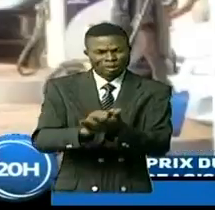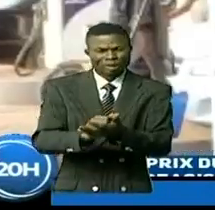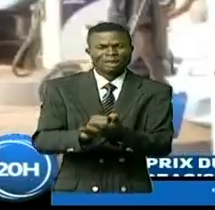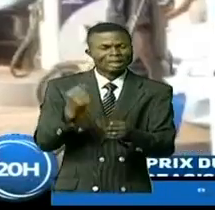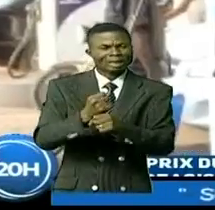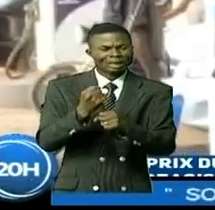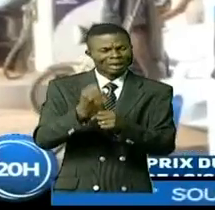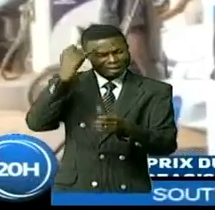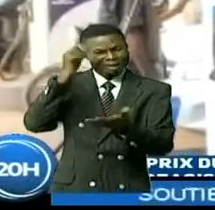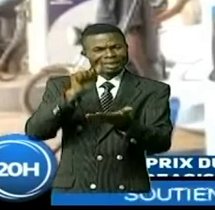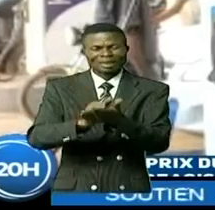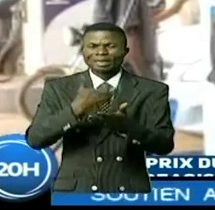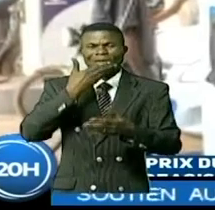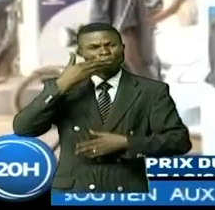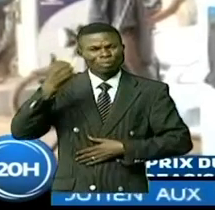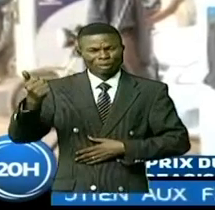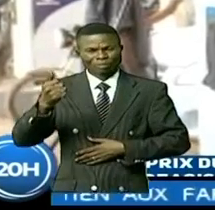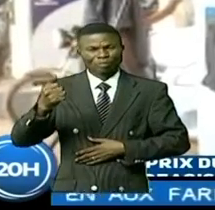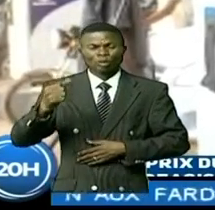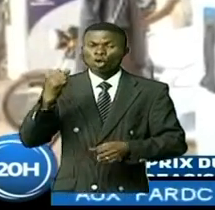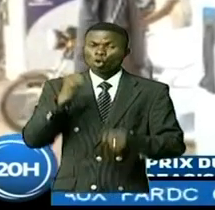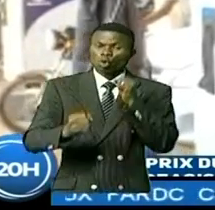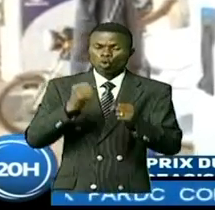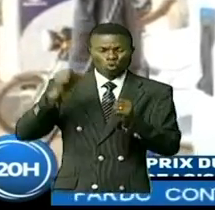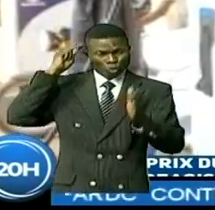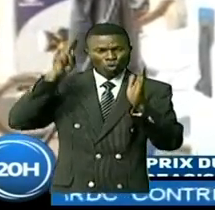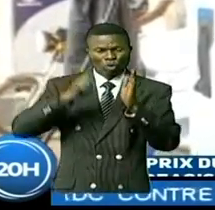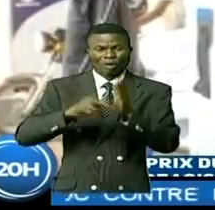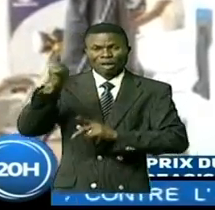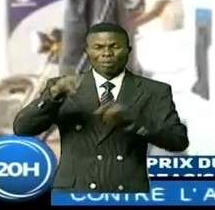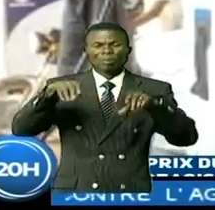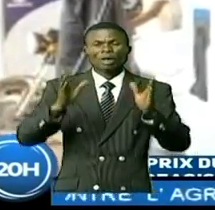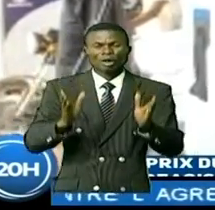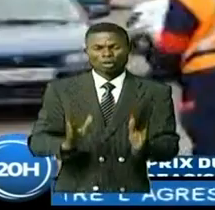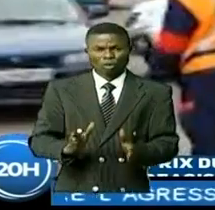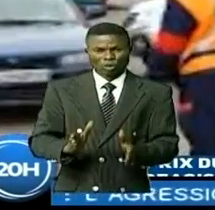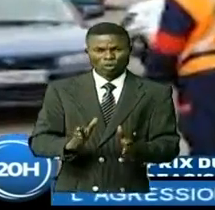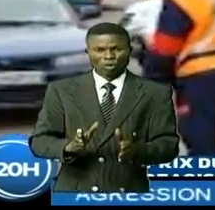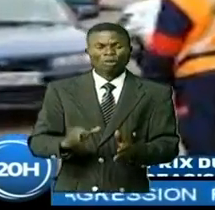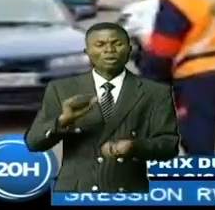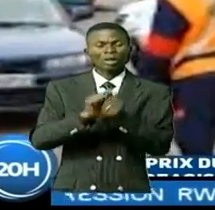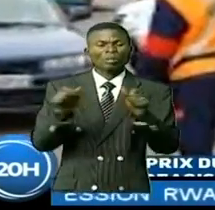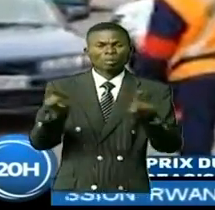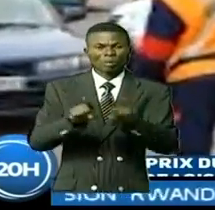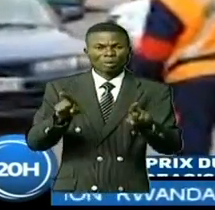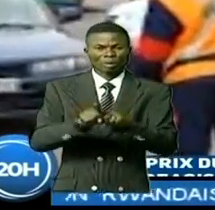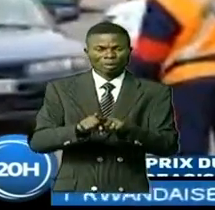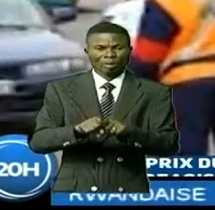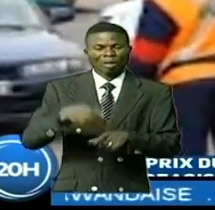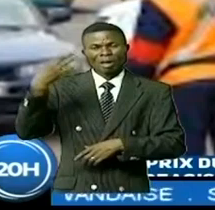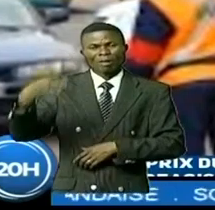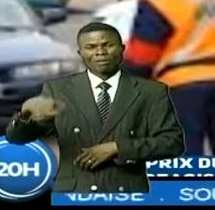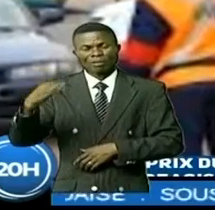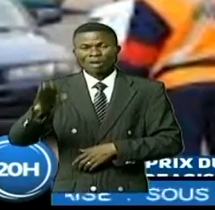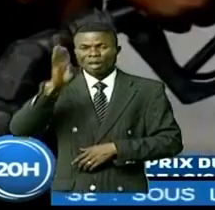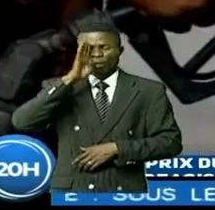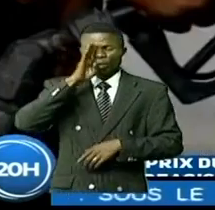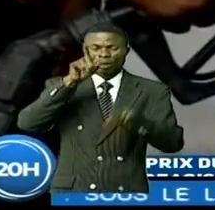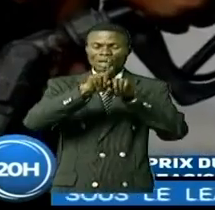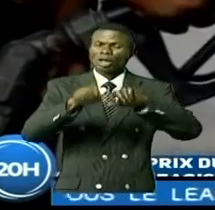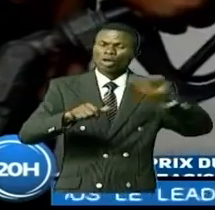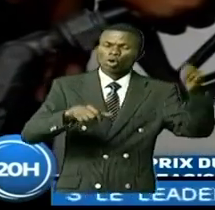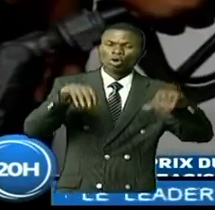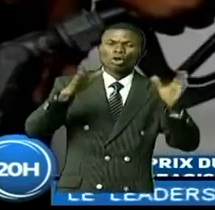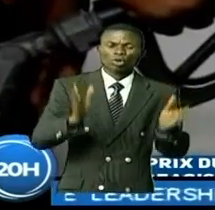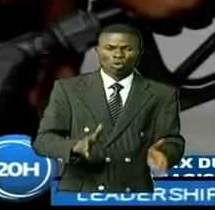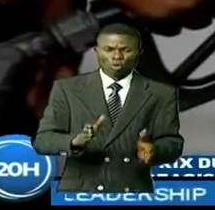N'eût été cette proactivité du gouvernement, la population congolaise se trouverait dans la même situation de Français, de Belges et autres Congolais